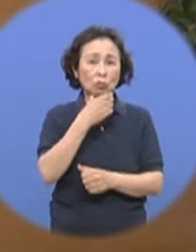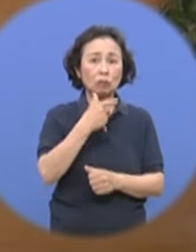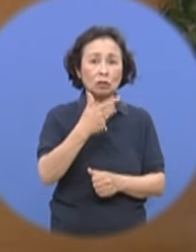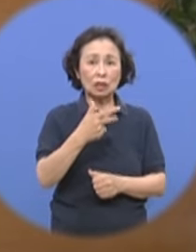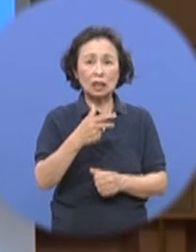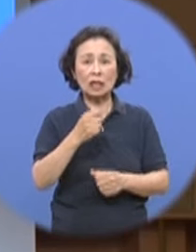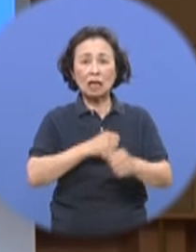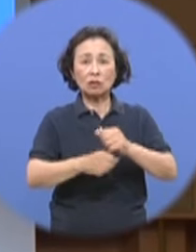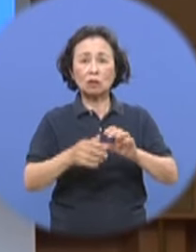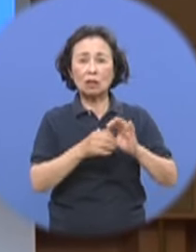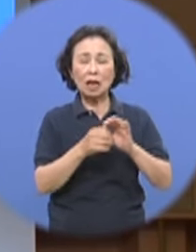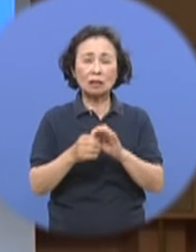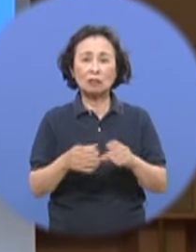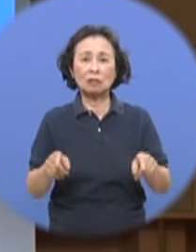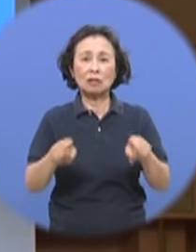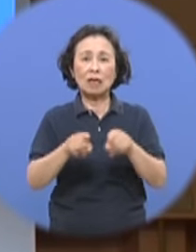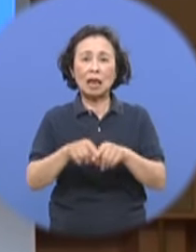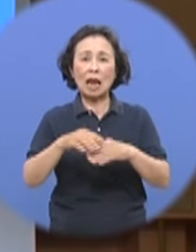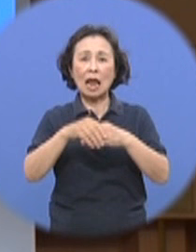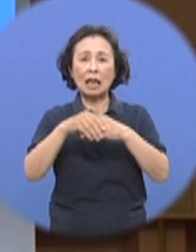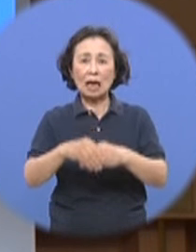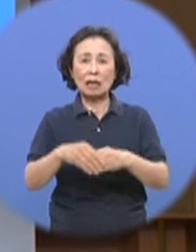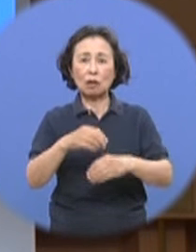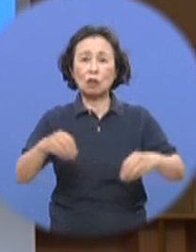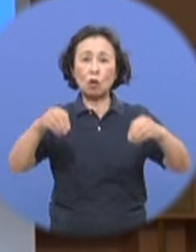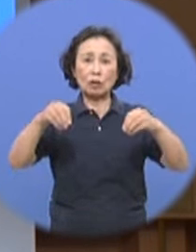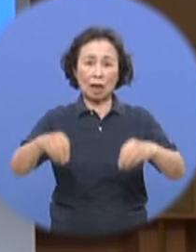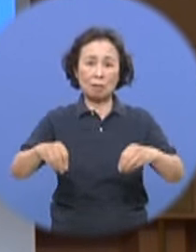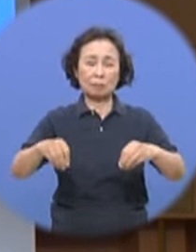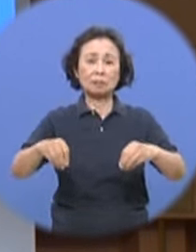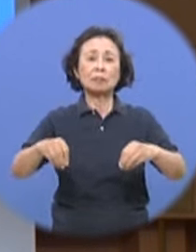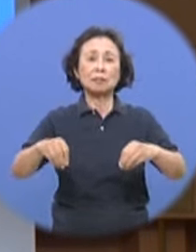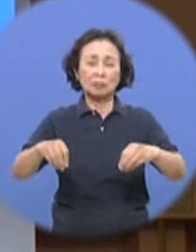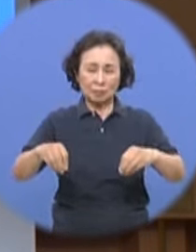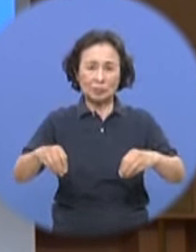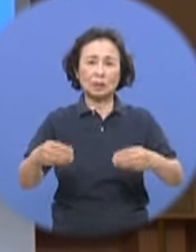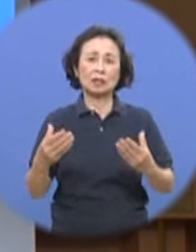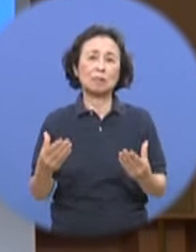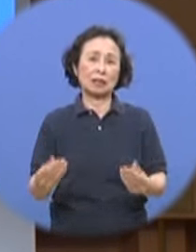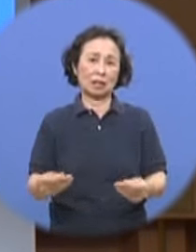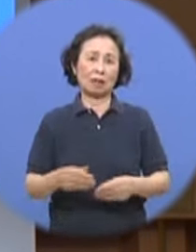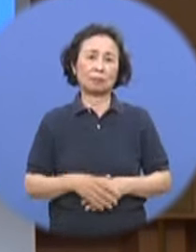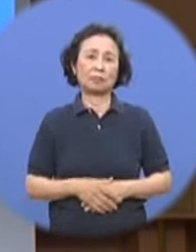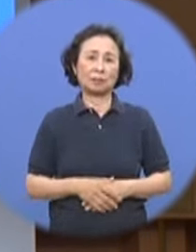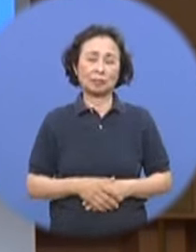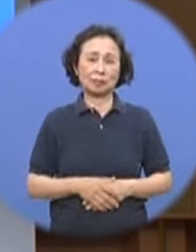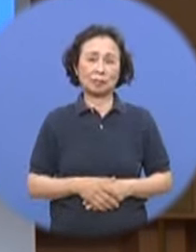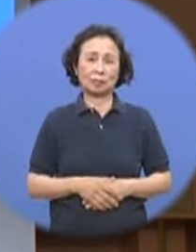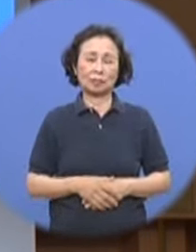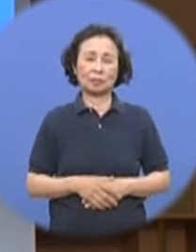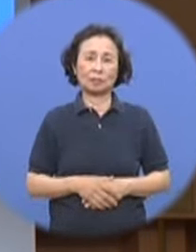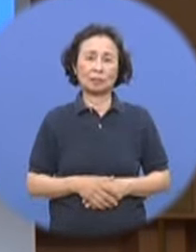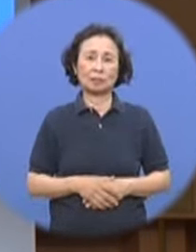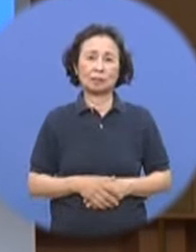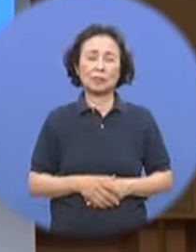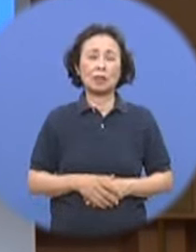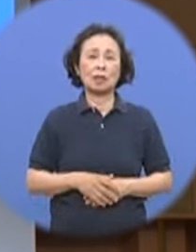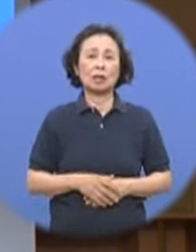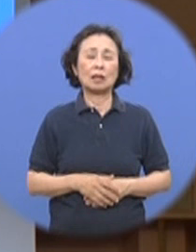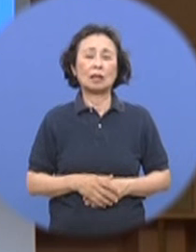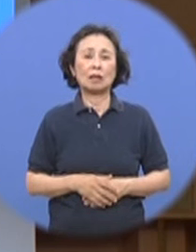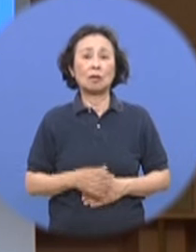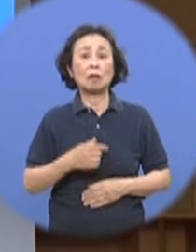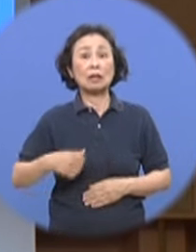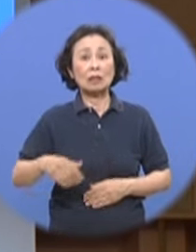に関する連携の協定というのを和歌山市民生協の方で結ばせていただきまして、私どもの事業